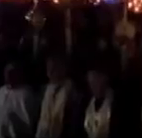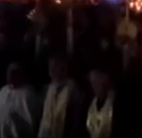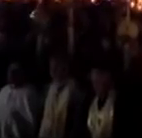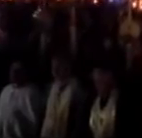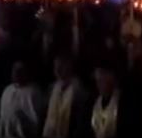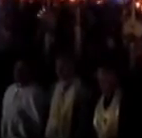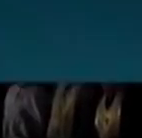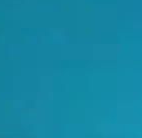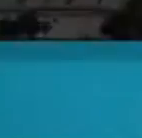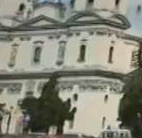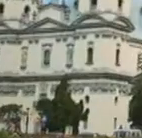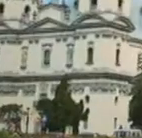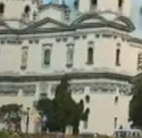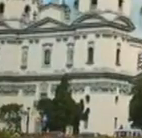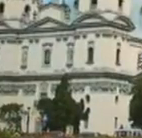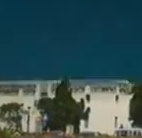Музика